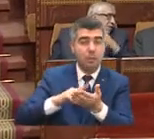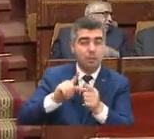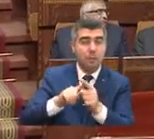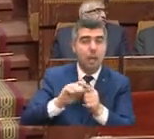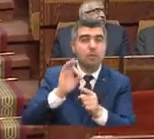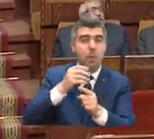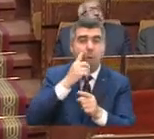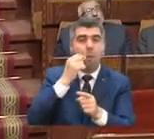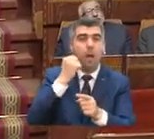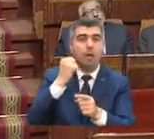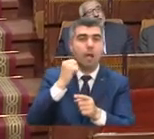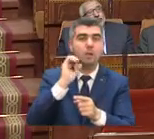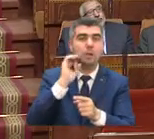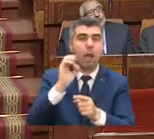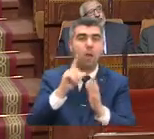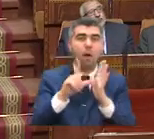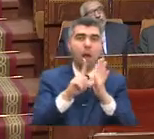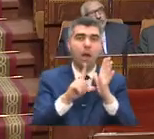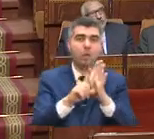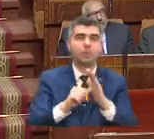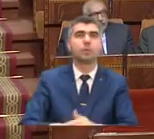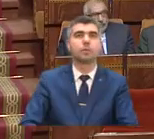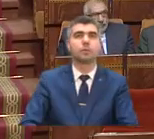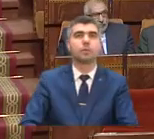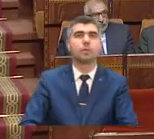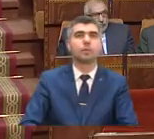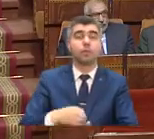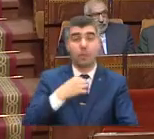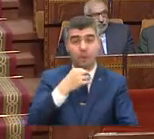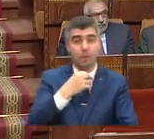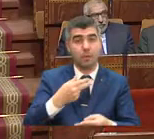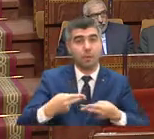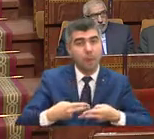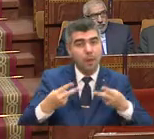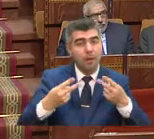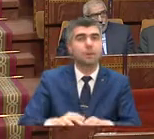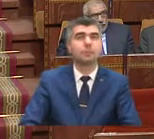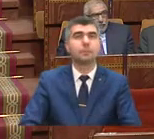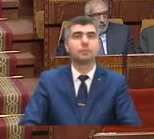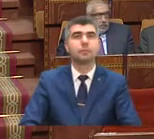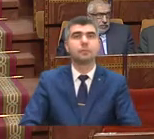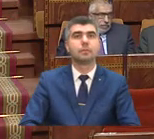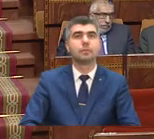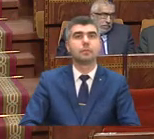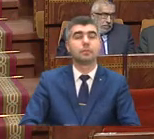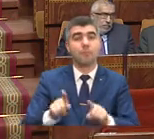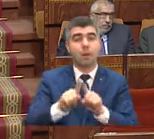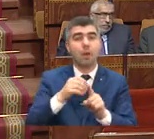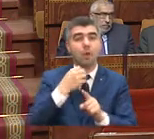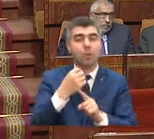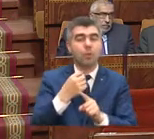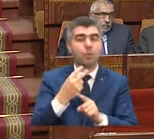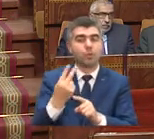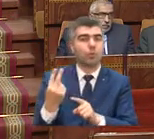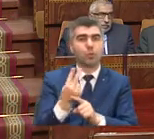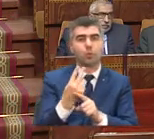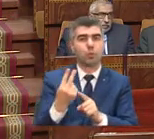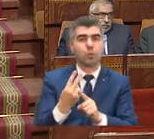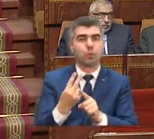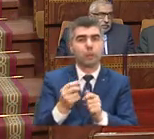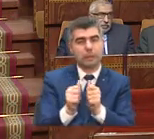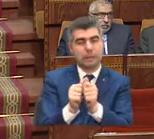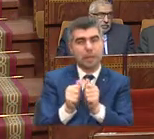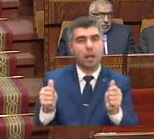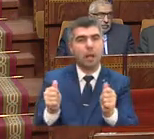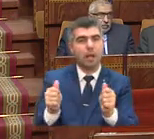في مسائل. ولا هذا السيد الوزير، انا كنقترح عليكم، انا كنقترحوا عليكم انكم تفصلوا بين جوج الحوايج، بين الإكراهات